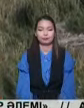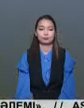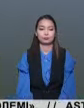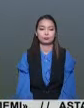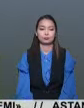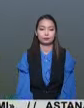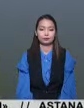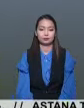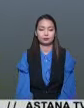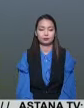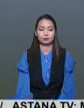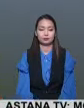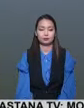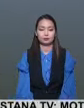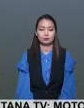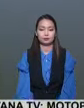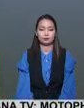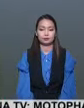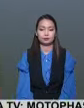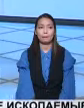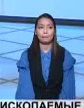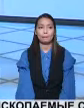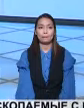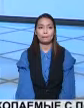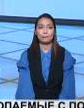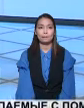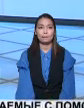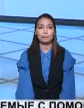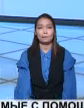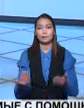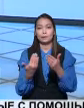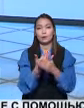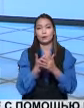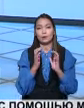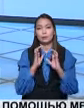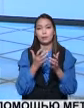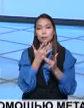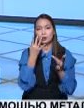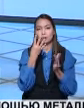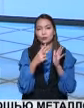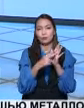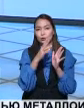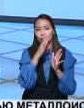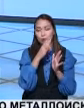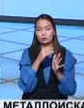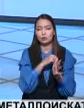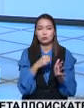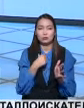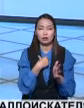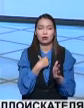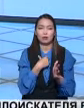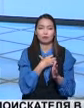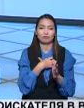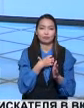Алтынбек Кабделов, Астана Таймс из Уральска. К новостям в мире. Последние 48 часов оказались самыми горячими